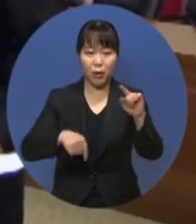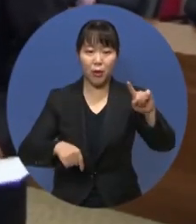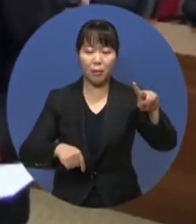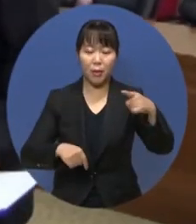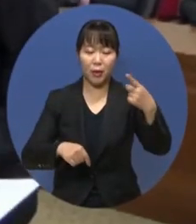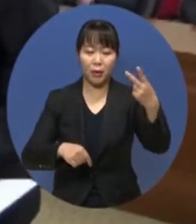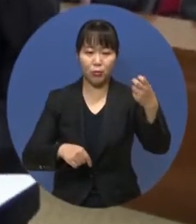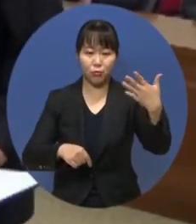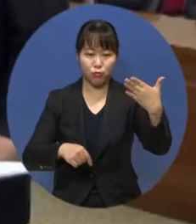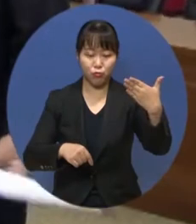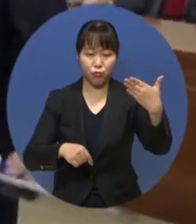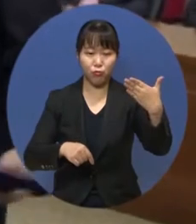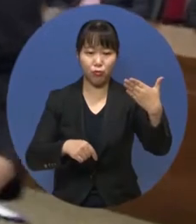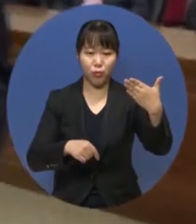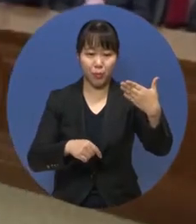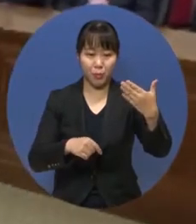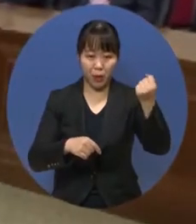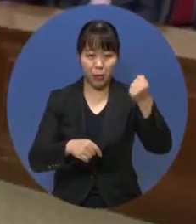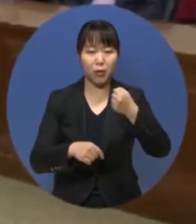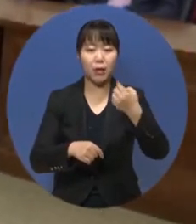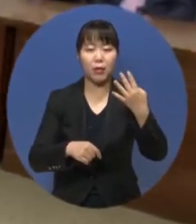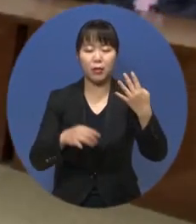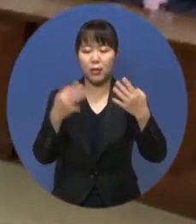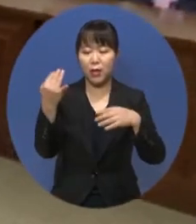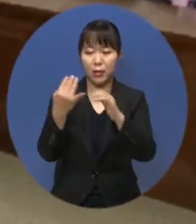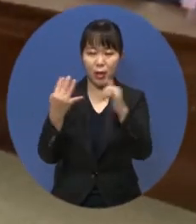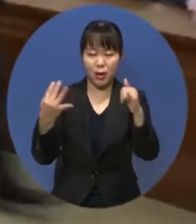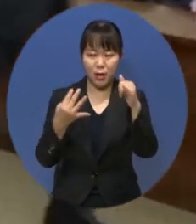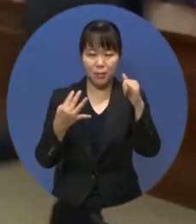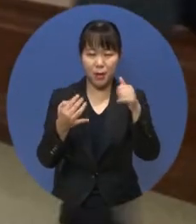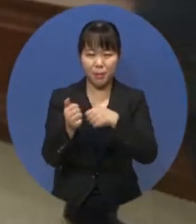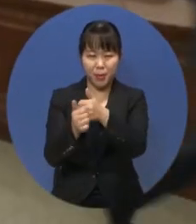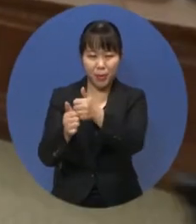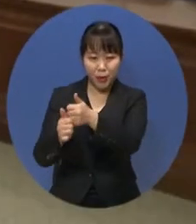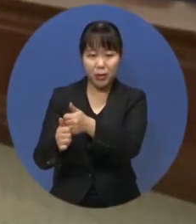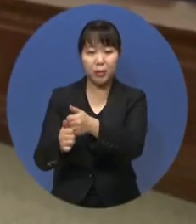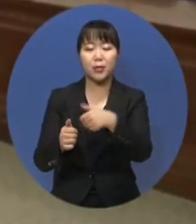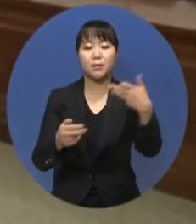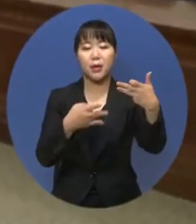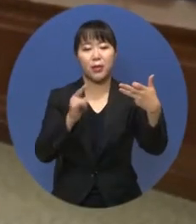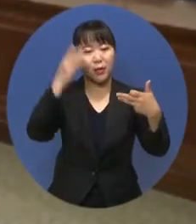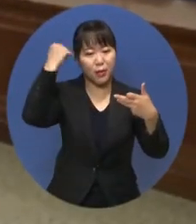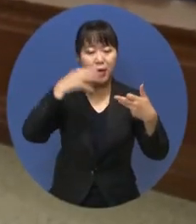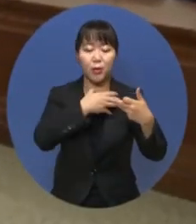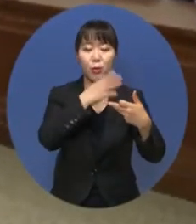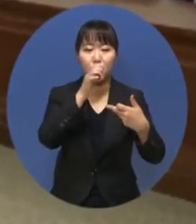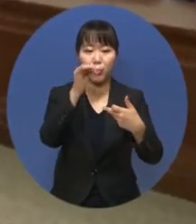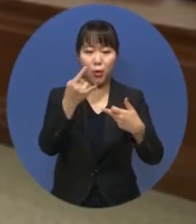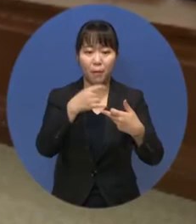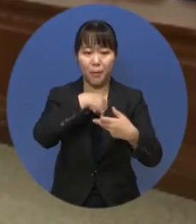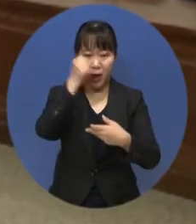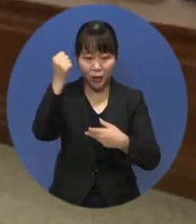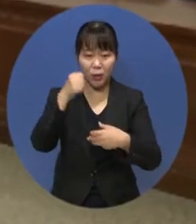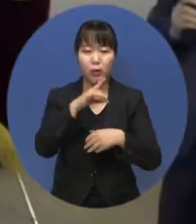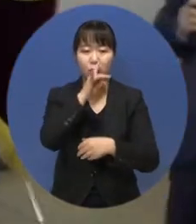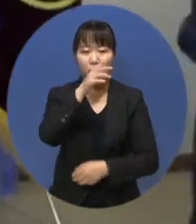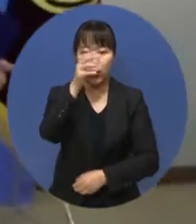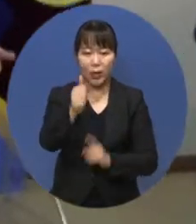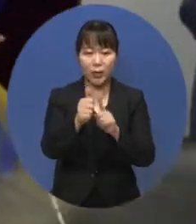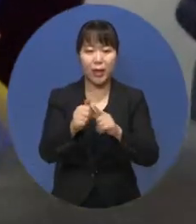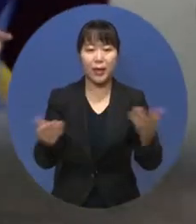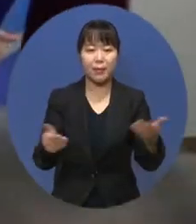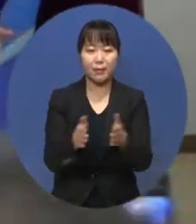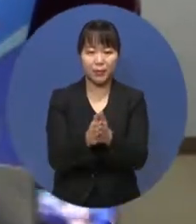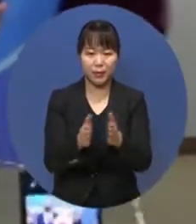29 캐러 더 내 미 후보를 누르고 제시 팔때 대한 회장에 당선 되자마자 중앙에 장치 왜